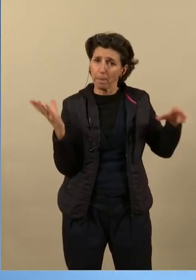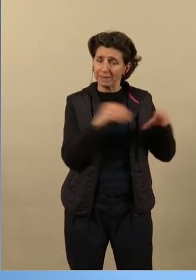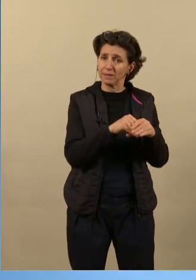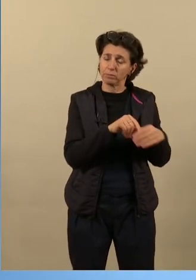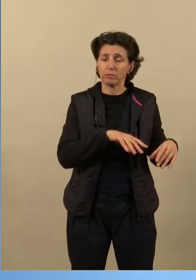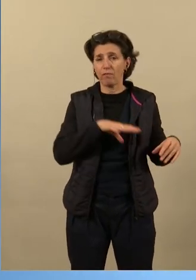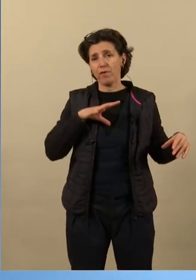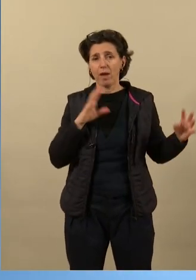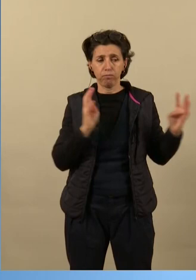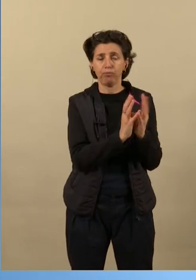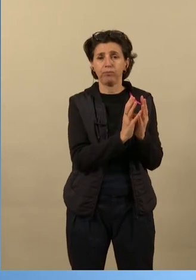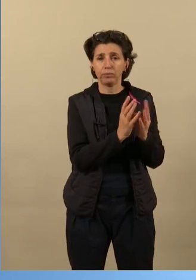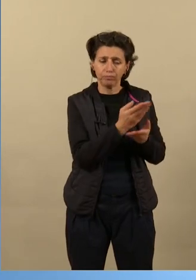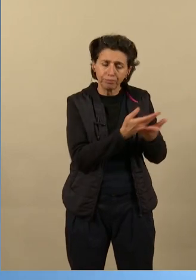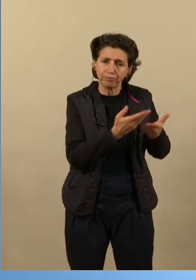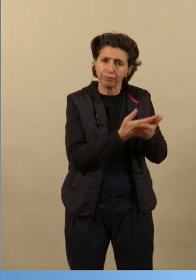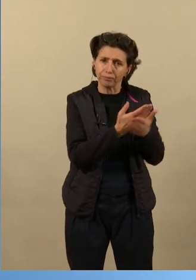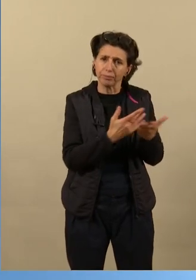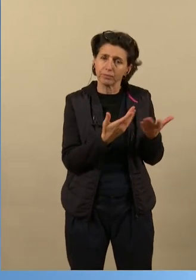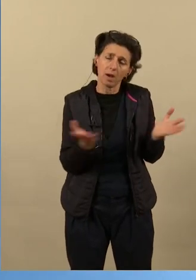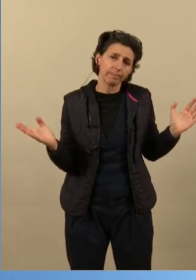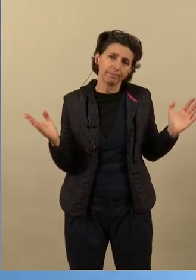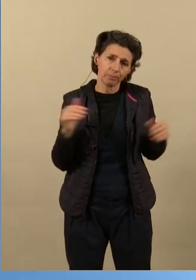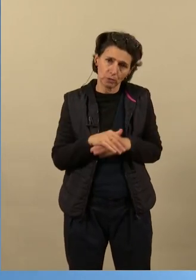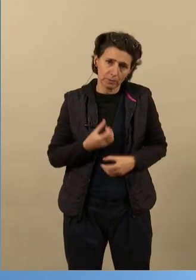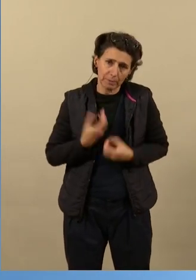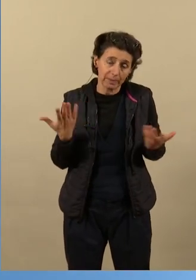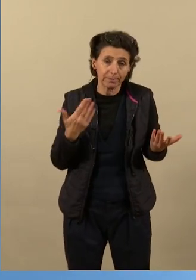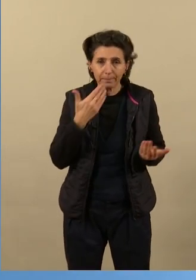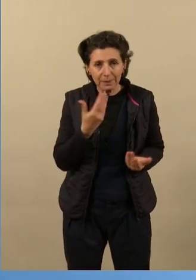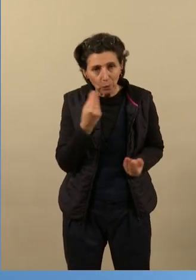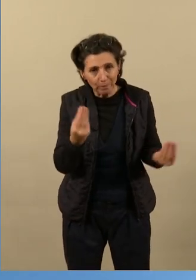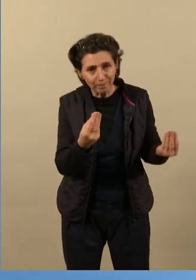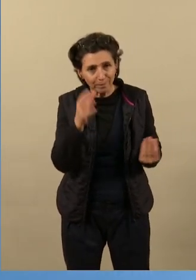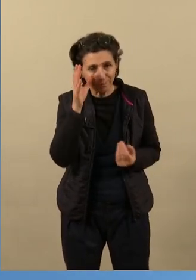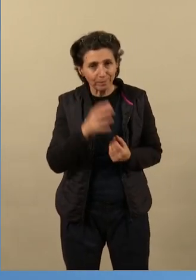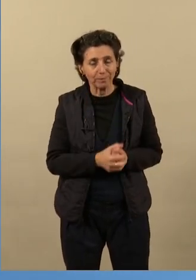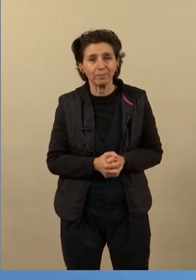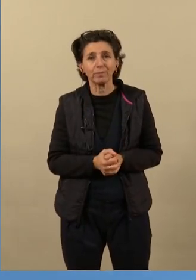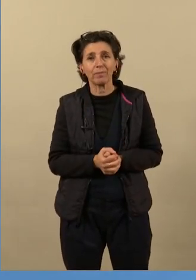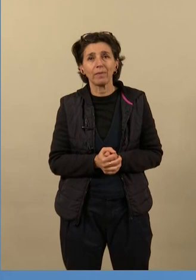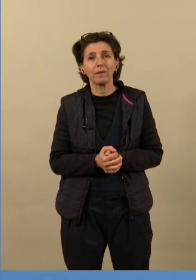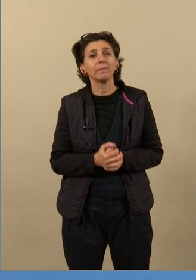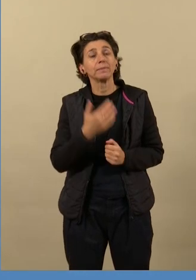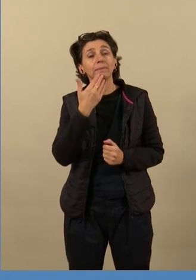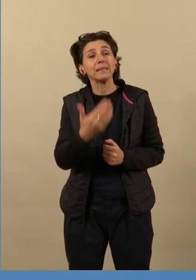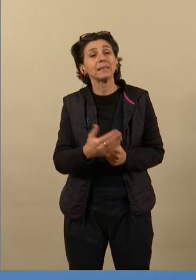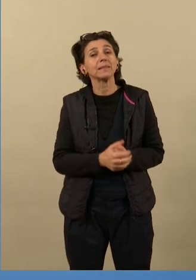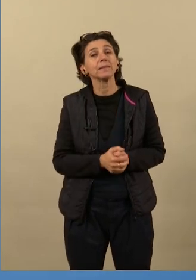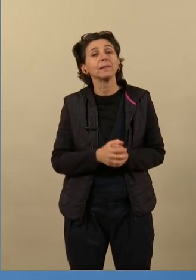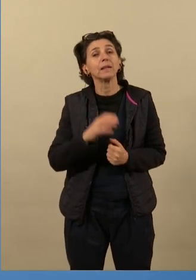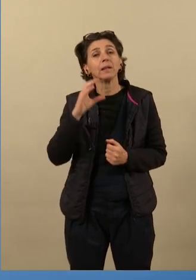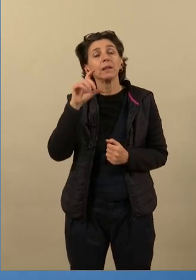d'être sur cette ligne là voilà ce que je voulais dire là ce soir merci beaucoup merci Monsieur